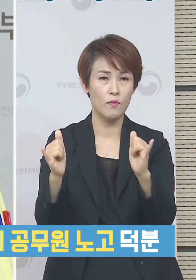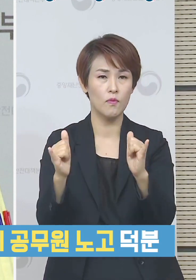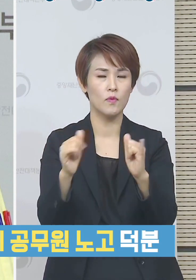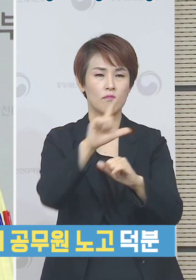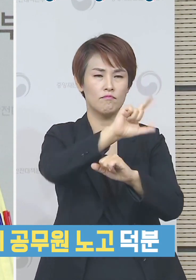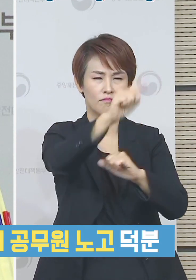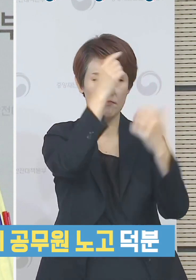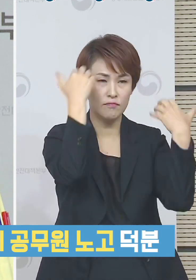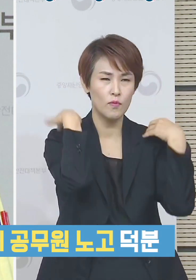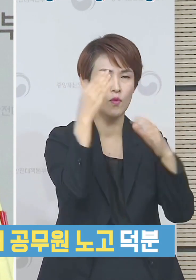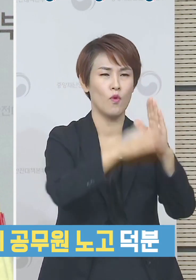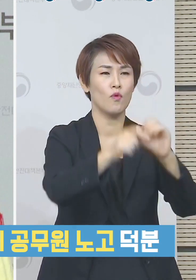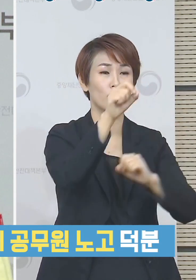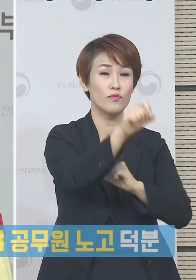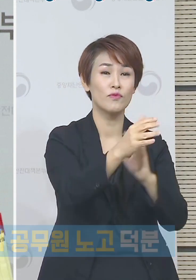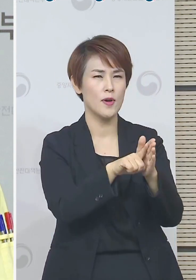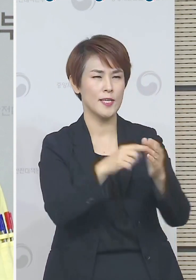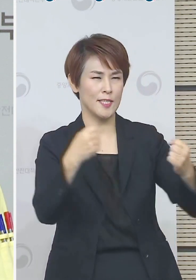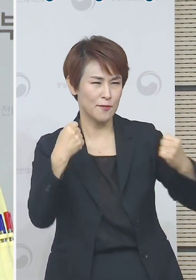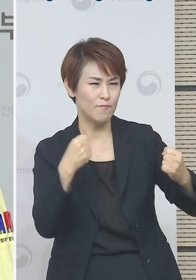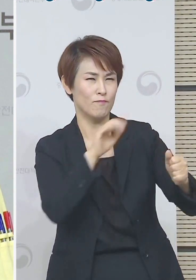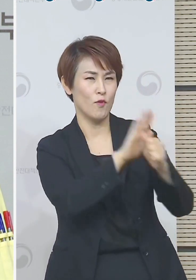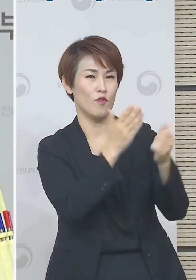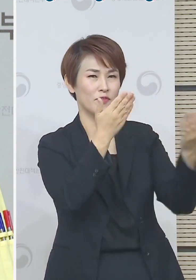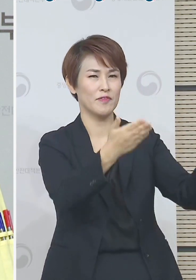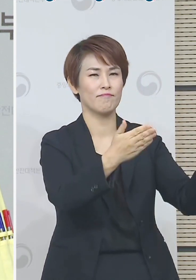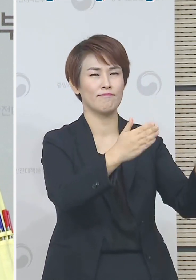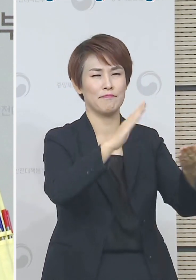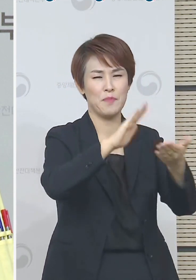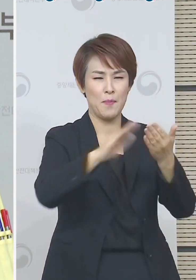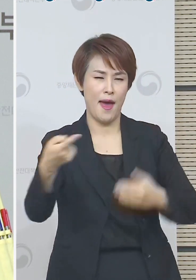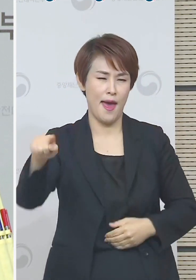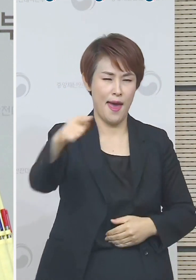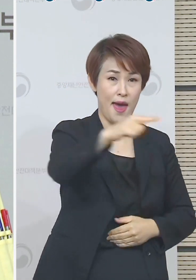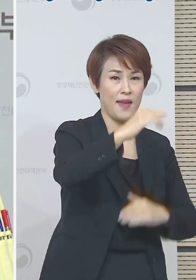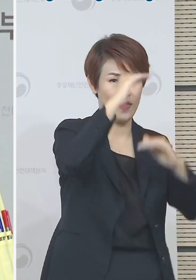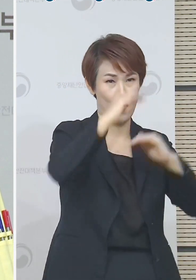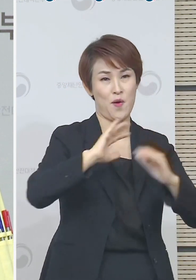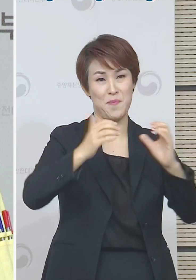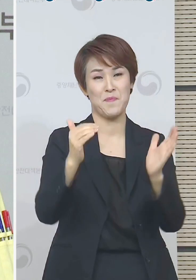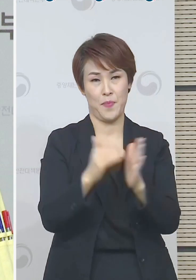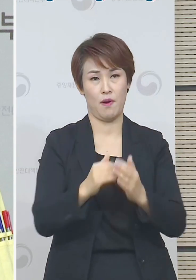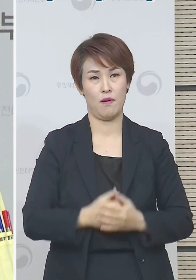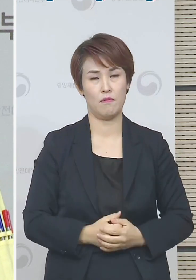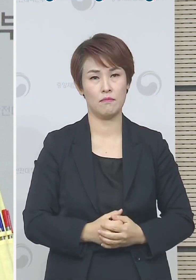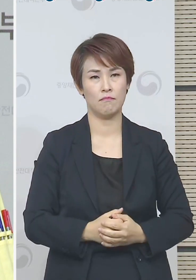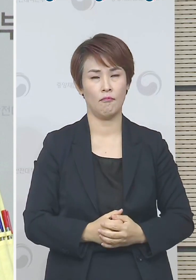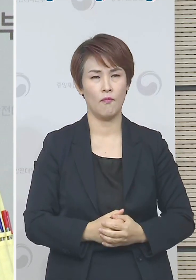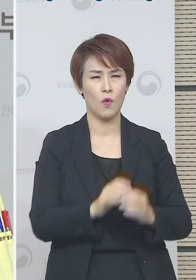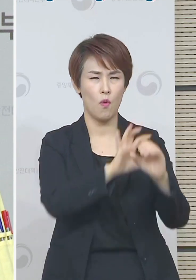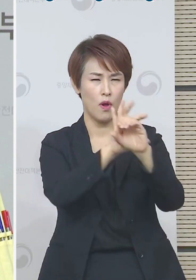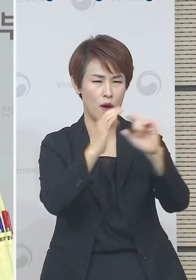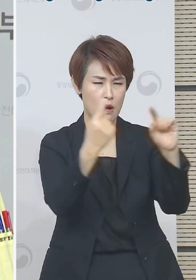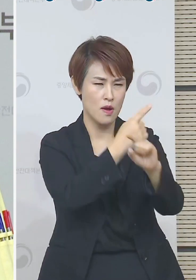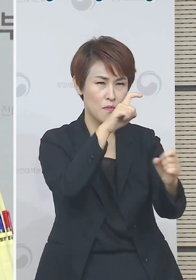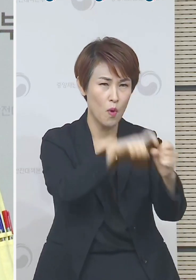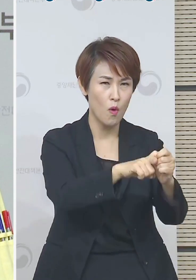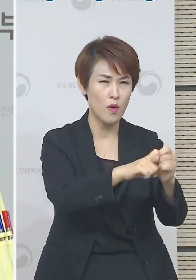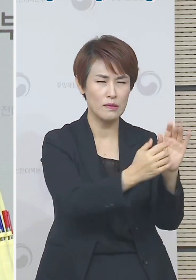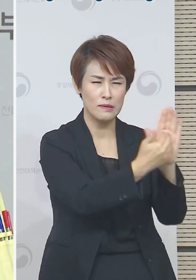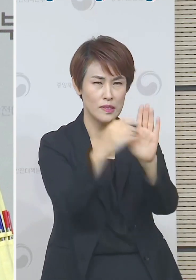지자체 공무원들 덕분이었습니다. 정부는 코로나19의 최전선에서 애쓰고